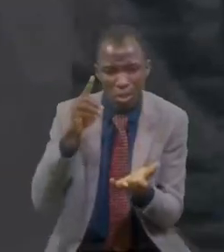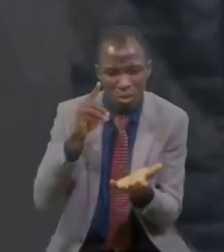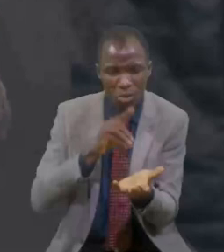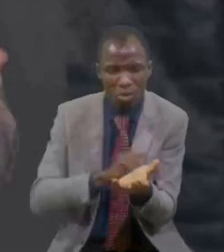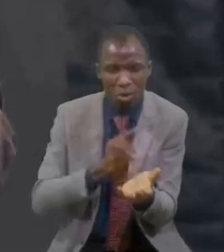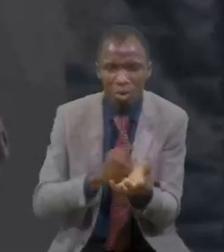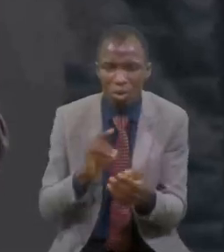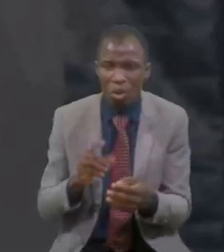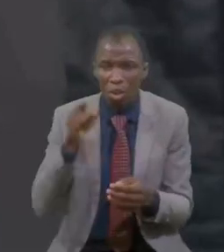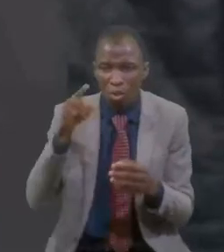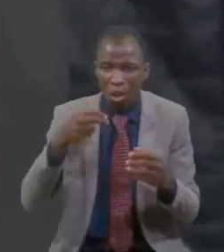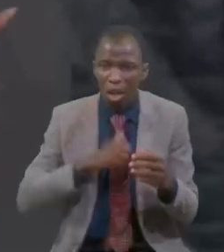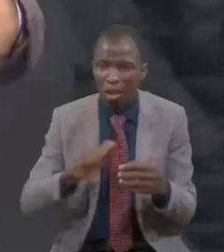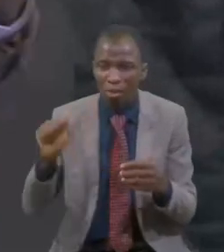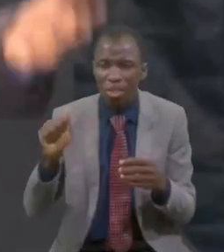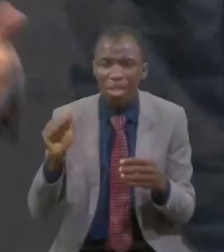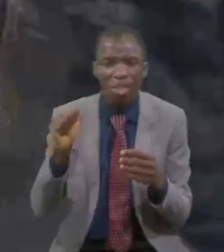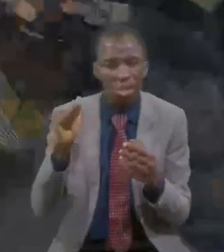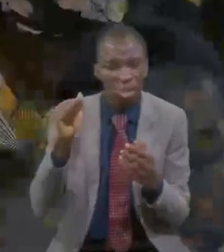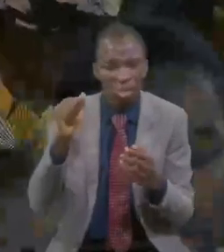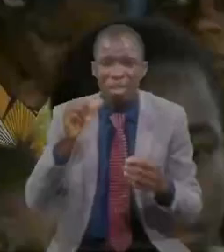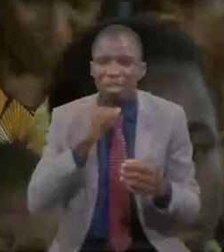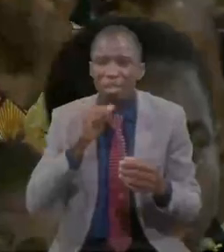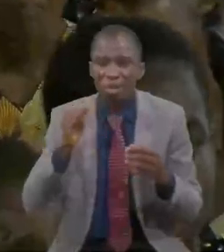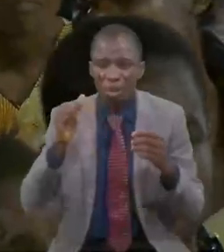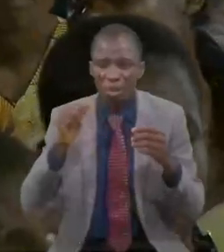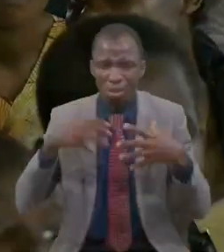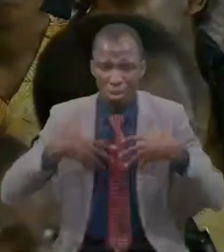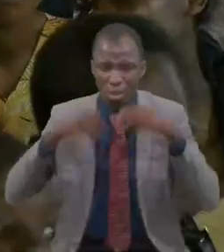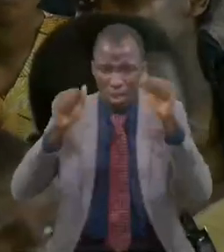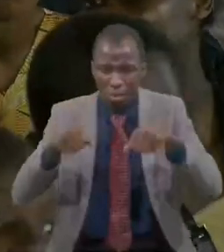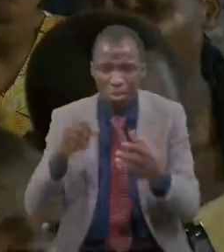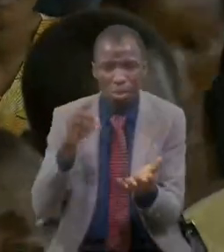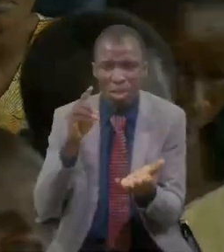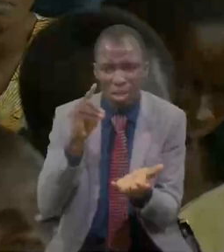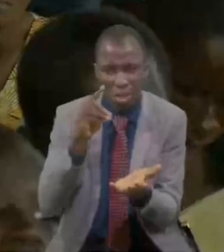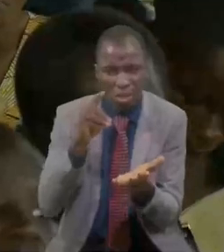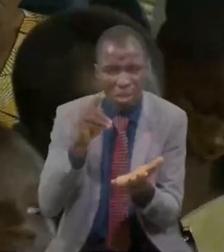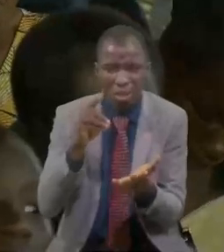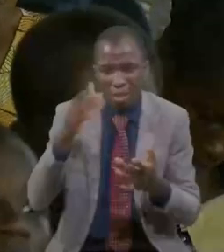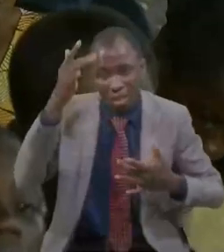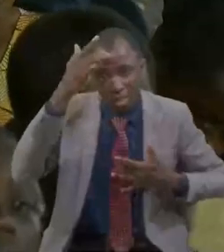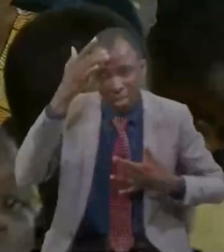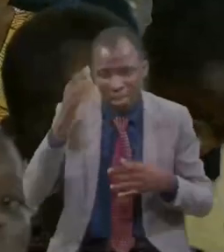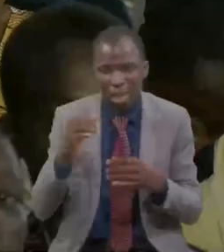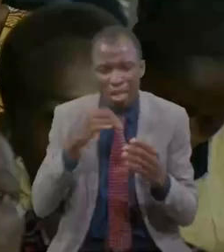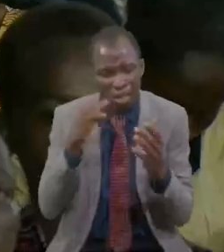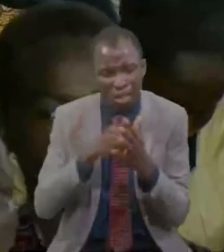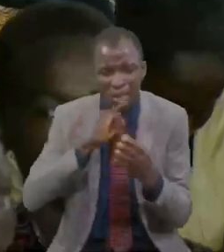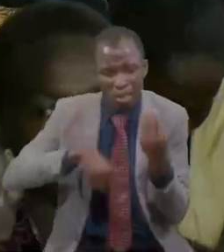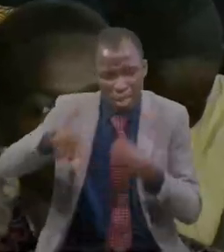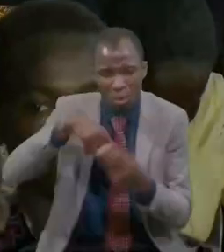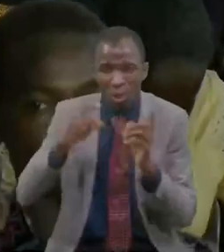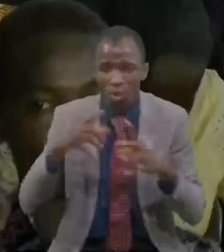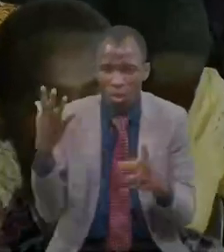un docteur vous avez une maladie incurable et cette maladie est sur le point de vous tuer